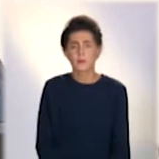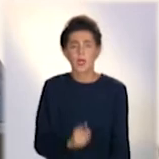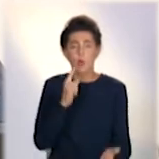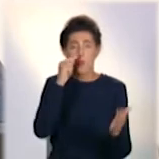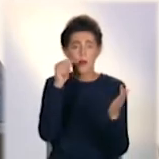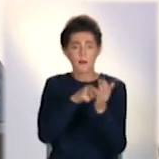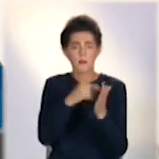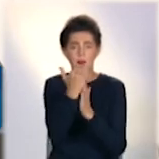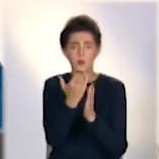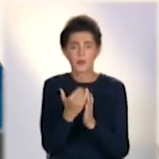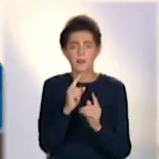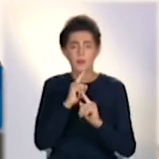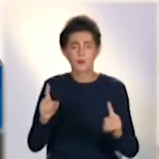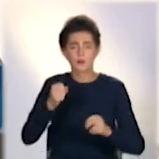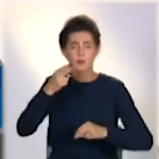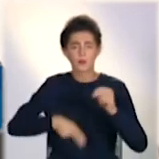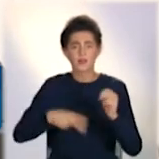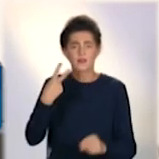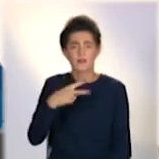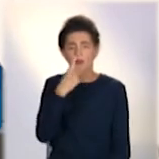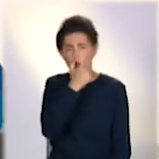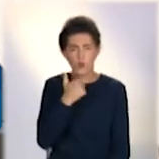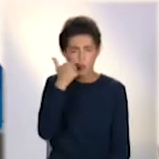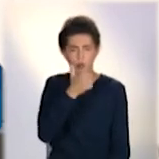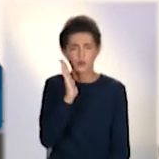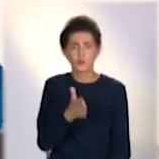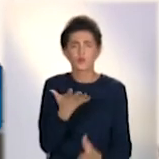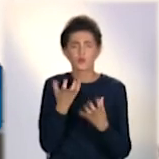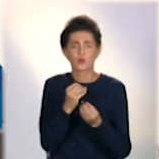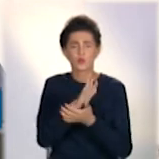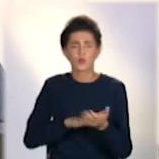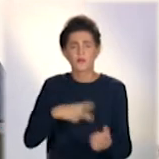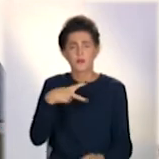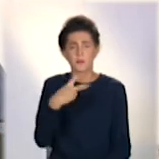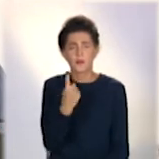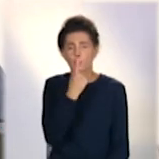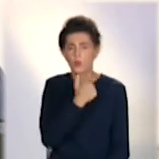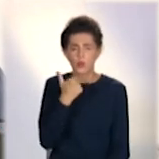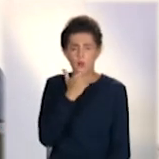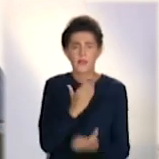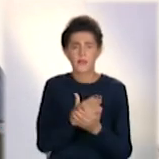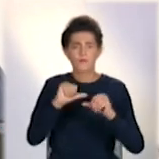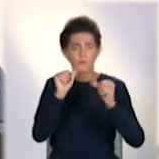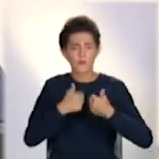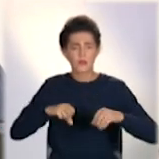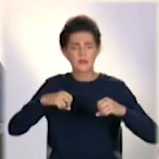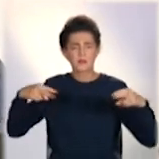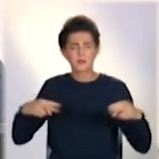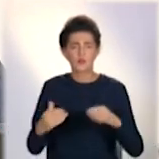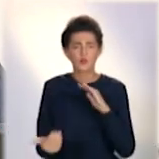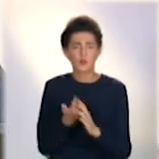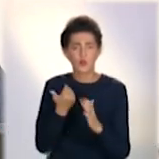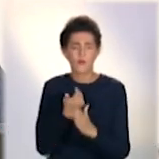буде завершена у 2020 році, також вона буде і в 2021 році, але її формат, які нові